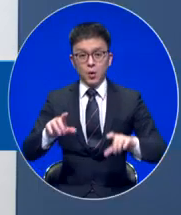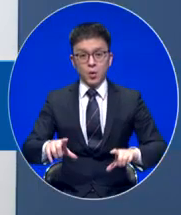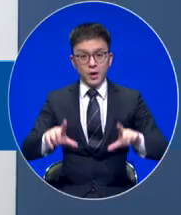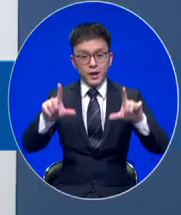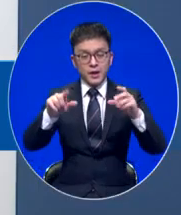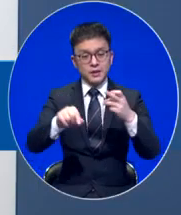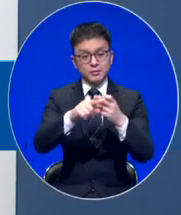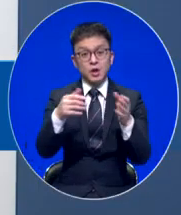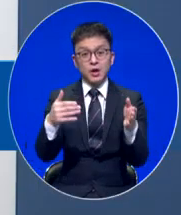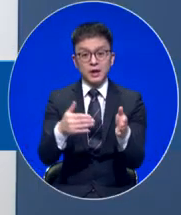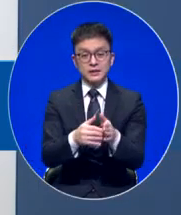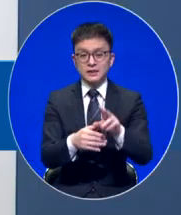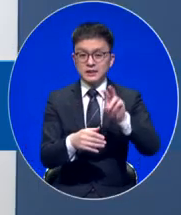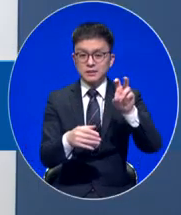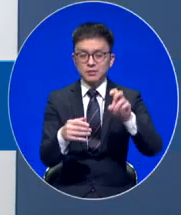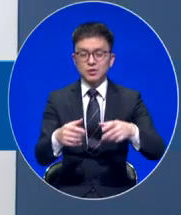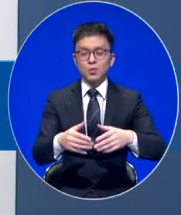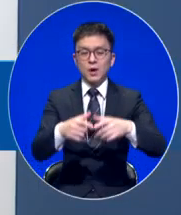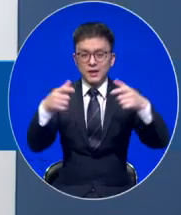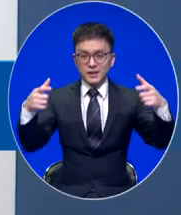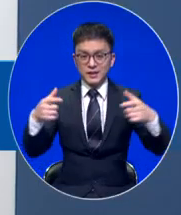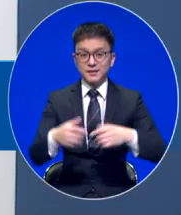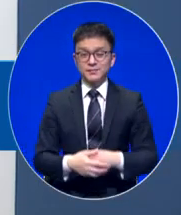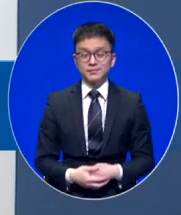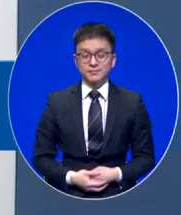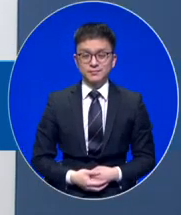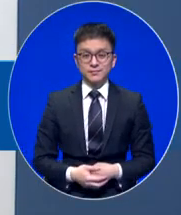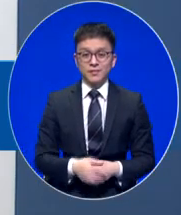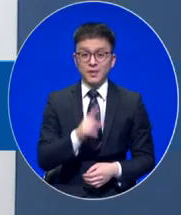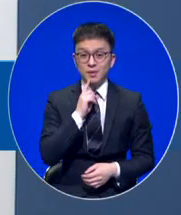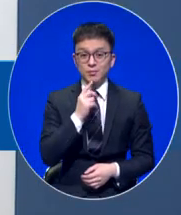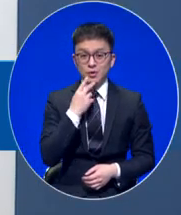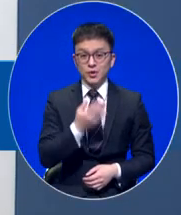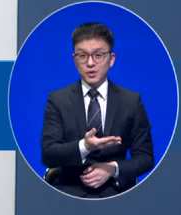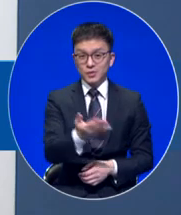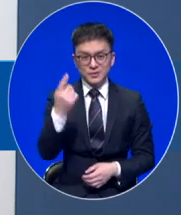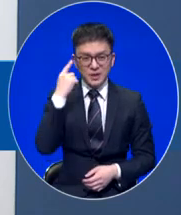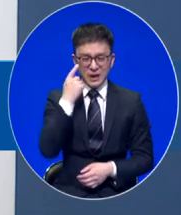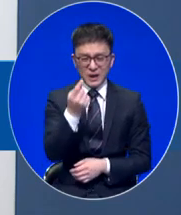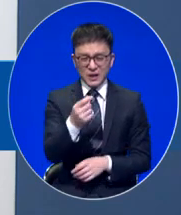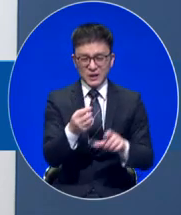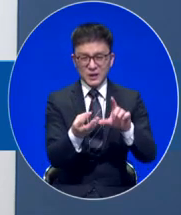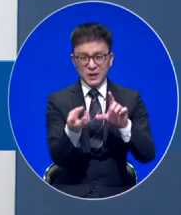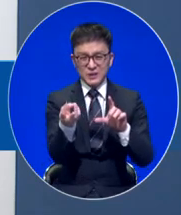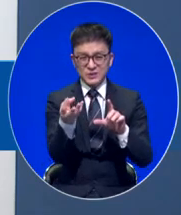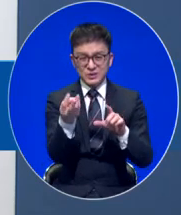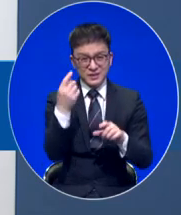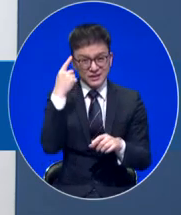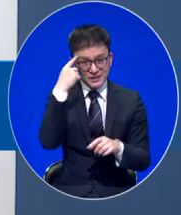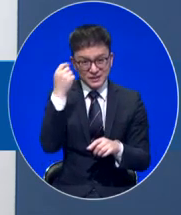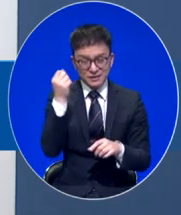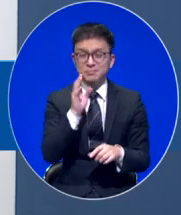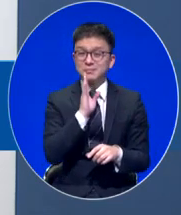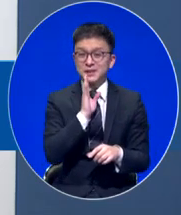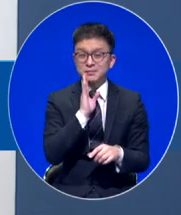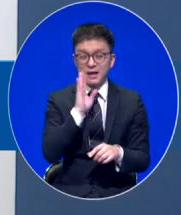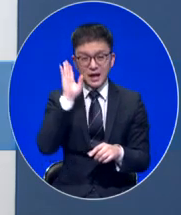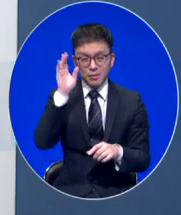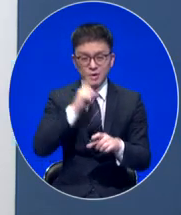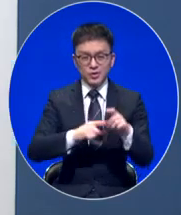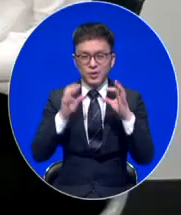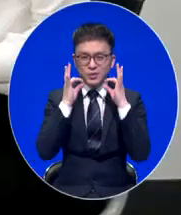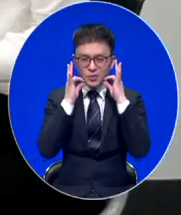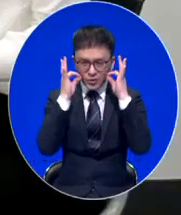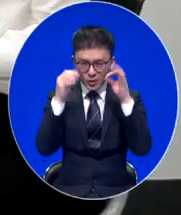연말까지는 20대 소를 운영할 예정입니다 물론 여러분들이 생각하시기에 굉장히 많이 부족한 부분들이 많아서 저희가 노력을 해